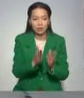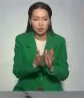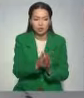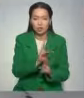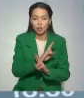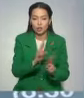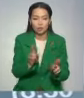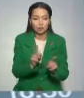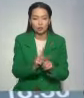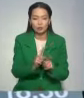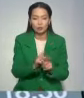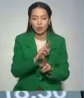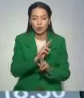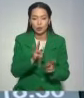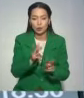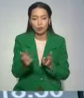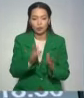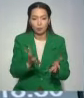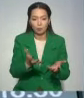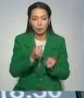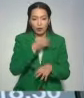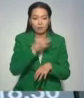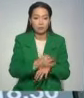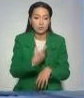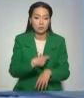никто не готов брать на себя ответственность